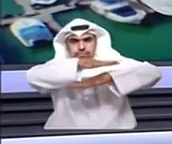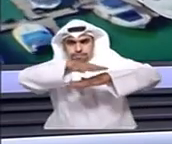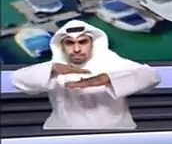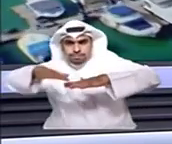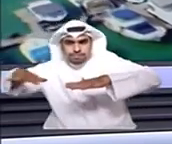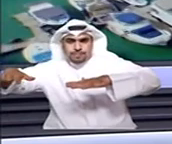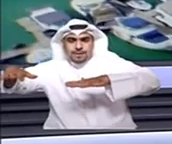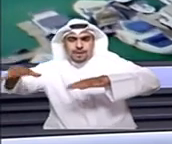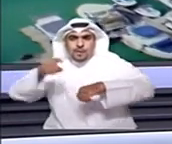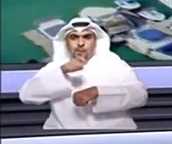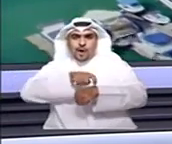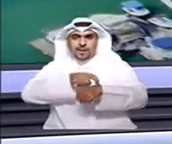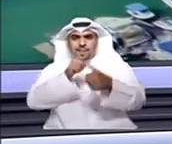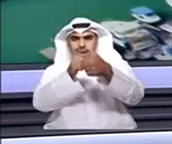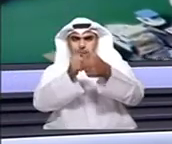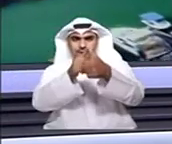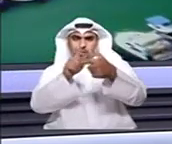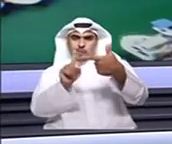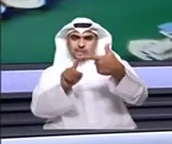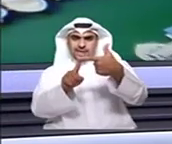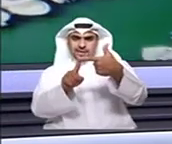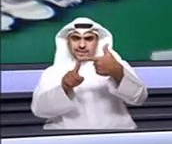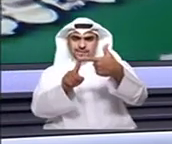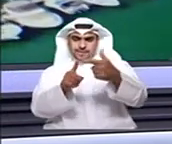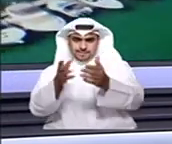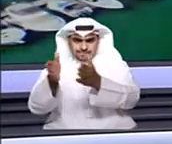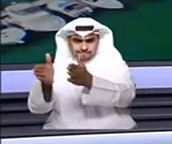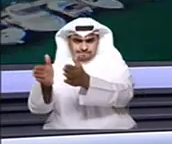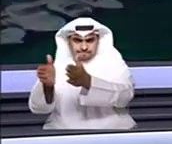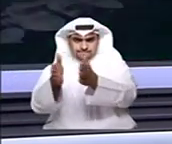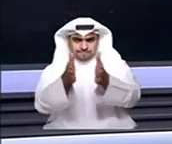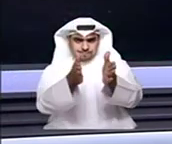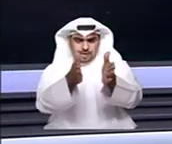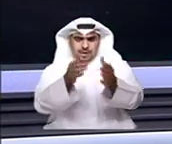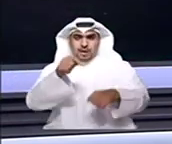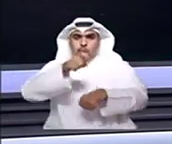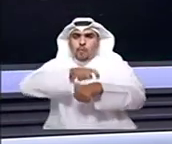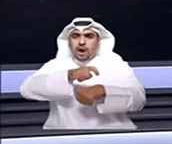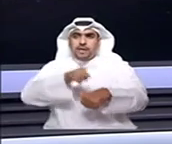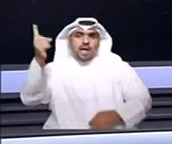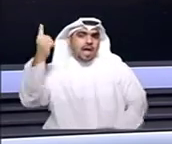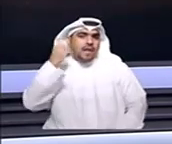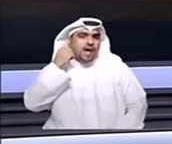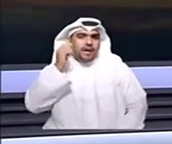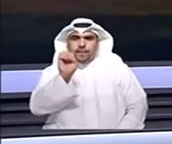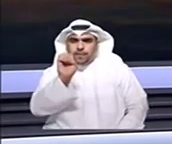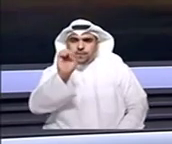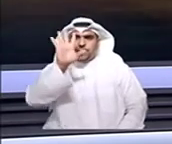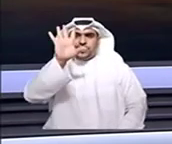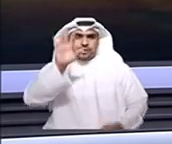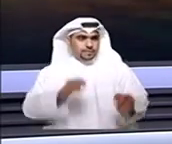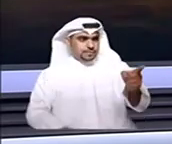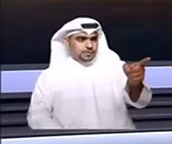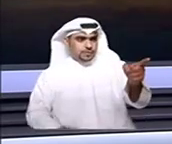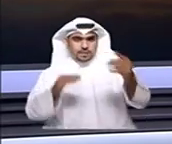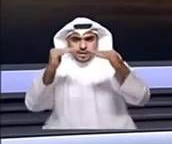صباحا، أما بالنسبة للجزر الثاني في الساعة 6:56 دقيقة مساء. المواقيت على حسب التوقيت المحلي لمدينة الكويت، موعد أذان الفجر في